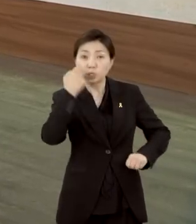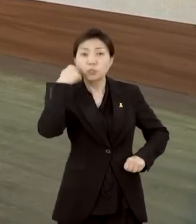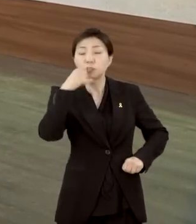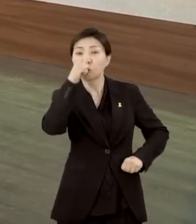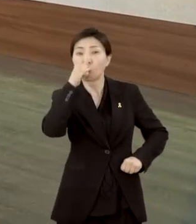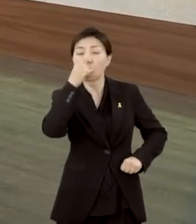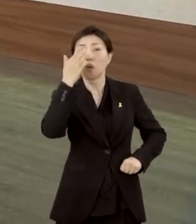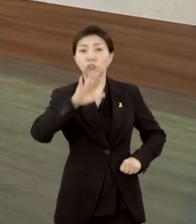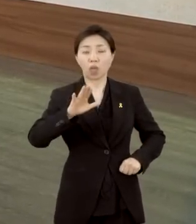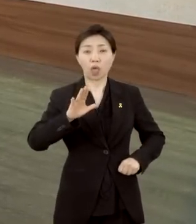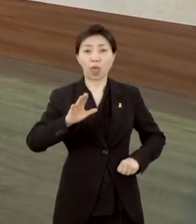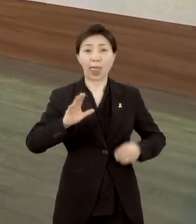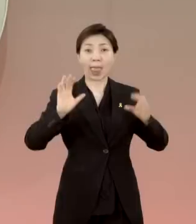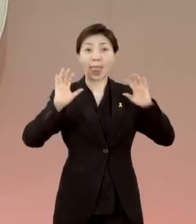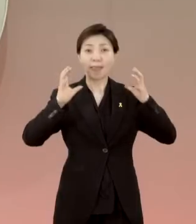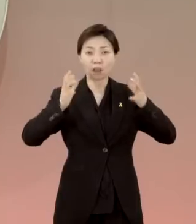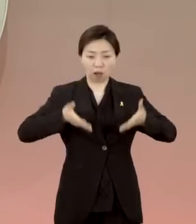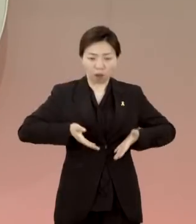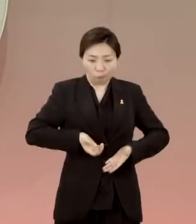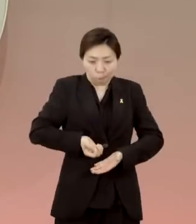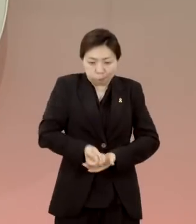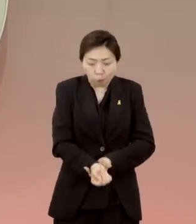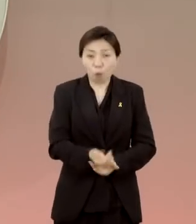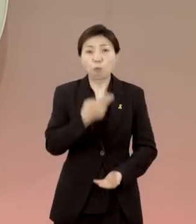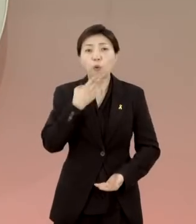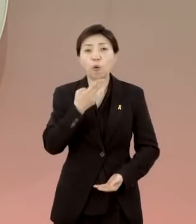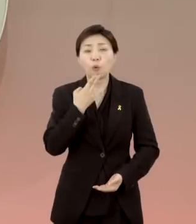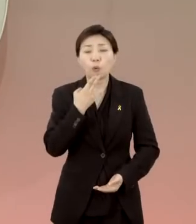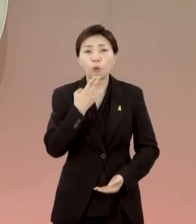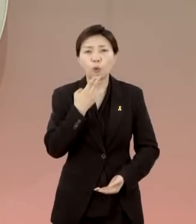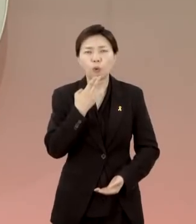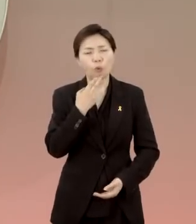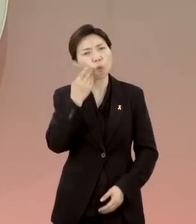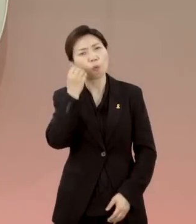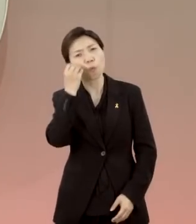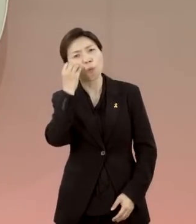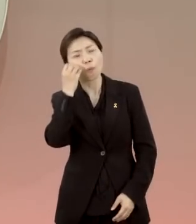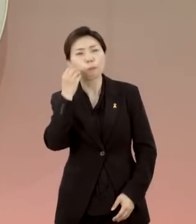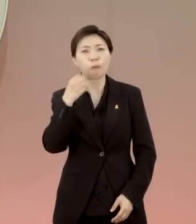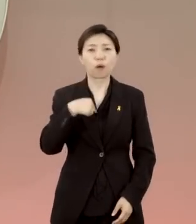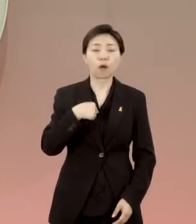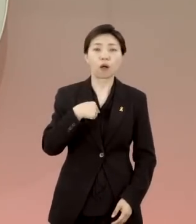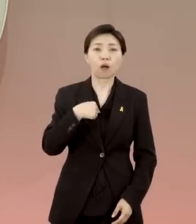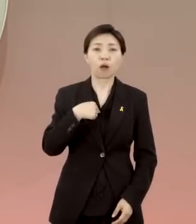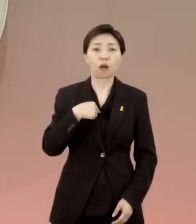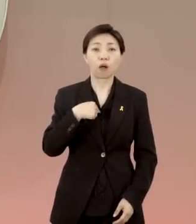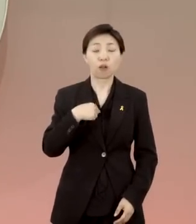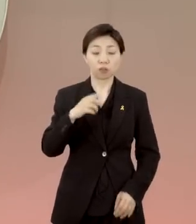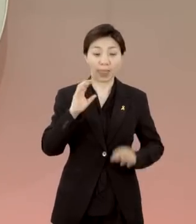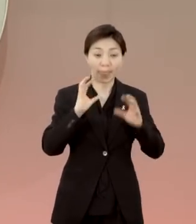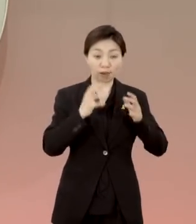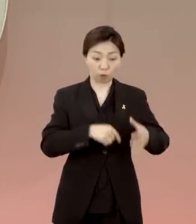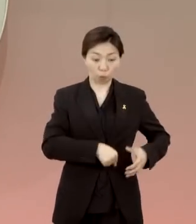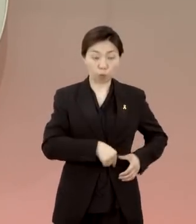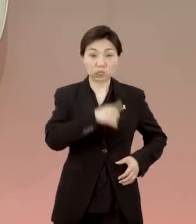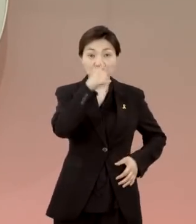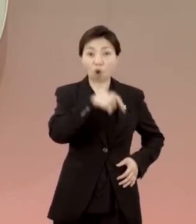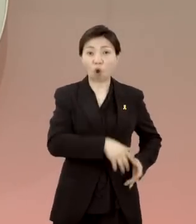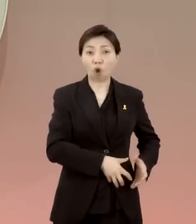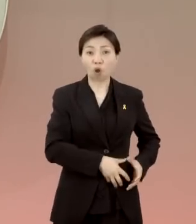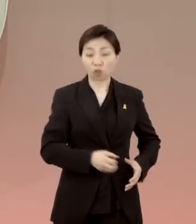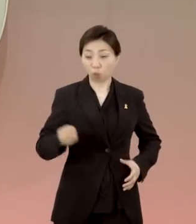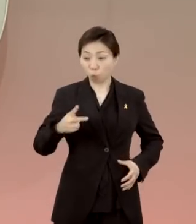출생을 하지 않는 겁니다 그러다가 아이가 뱃속에 있는